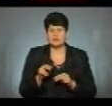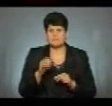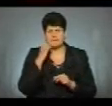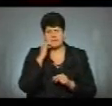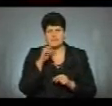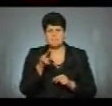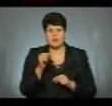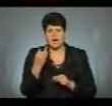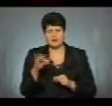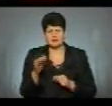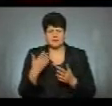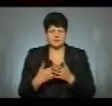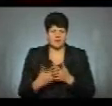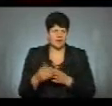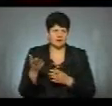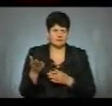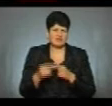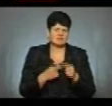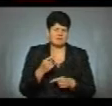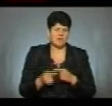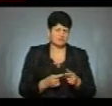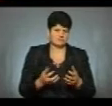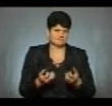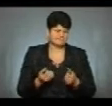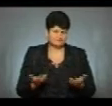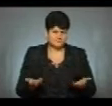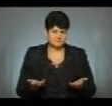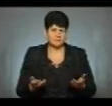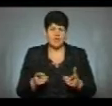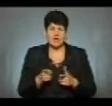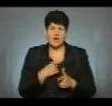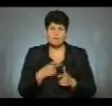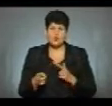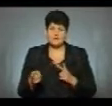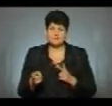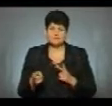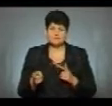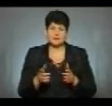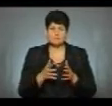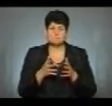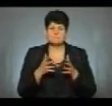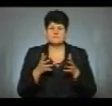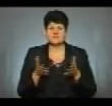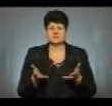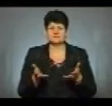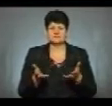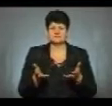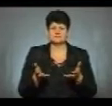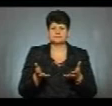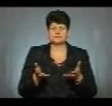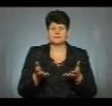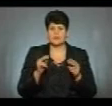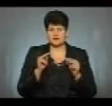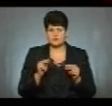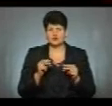бабцин пай, скажімо, який там у спадок перейшов і так далі. Або ж більш лояльно до